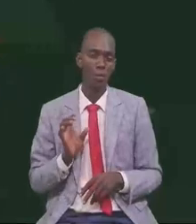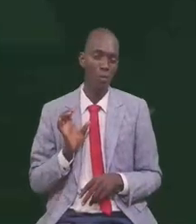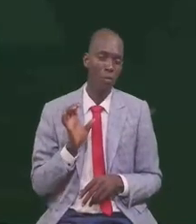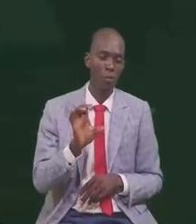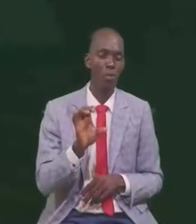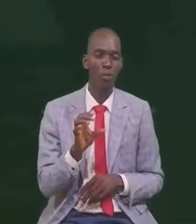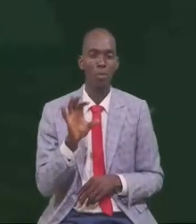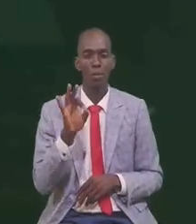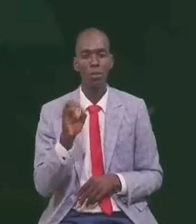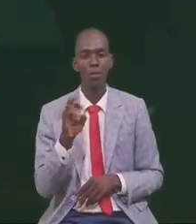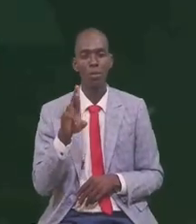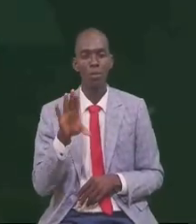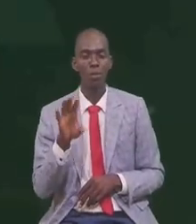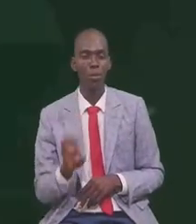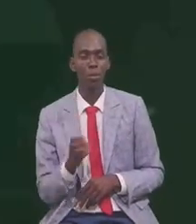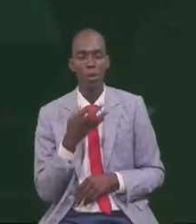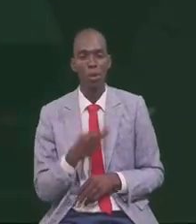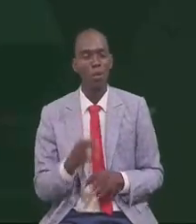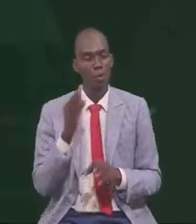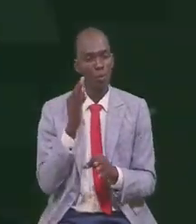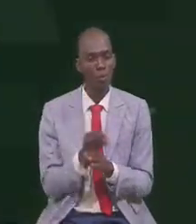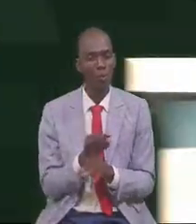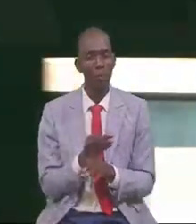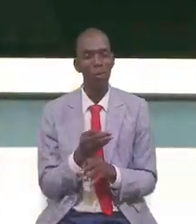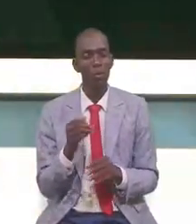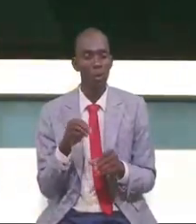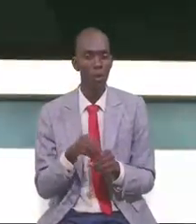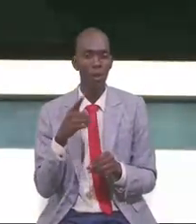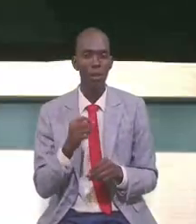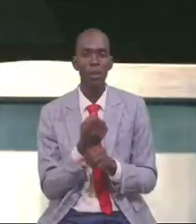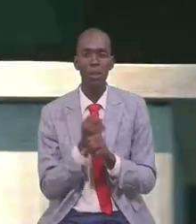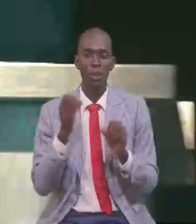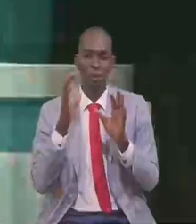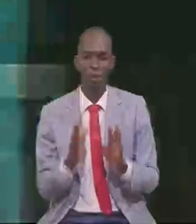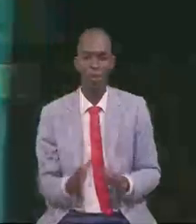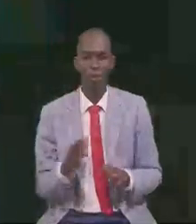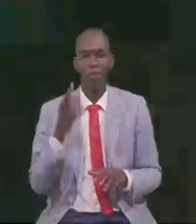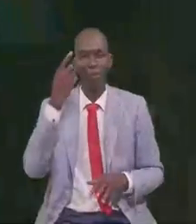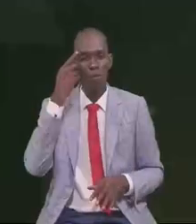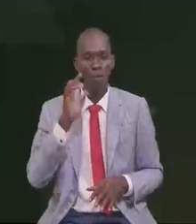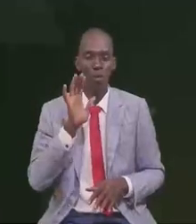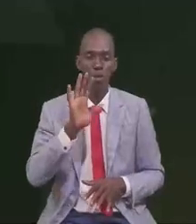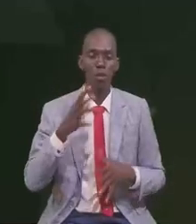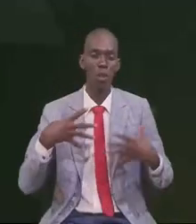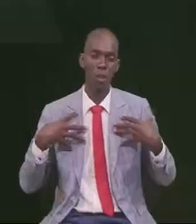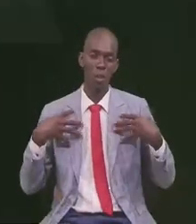Sauveur pour votre cure. La force de la foi, la puissance de la